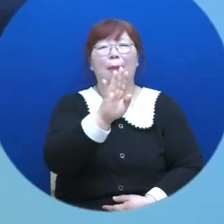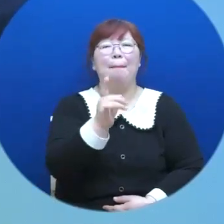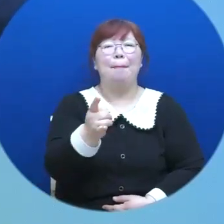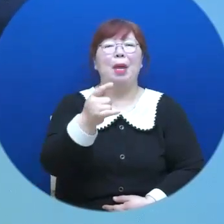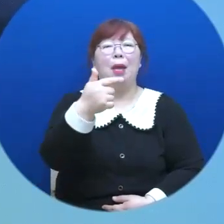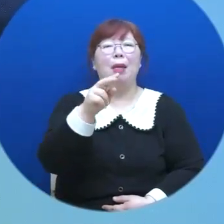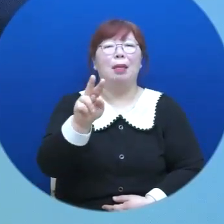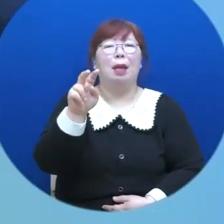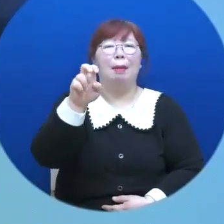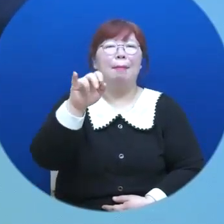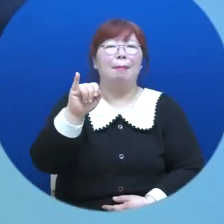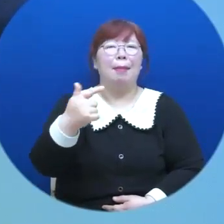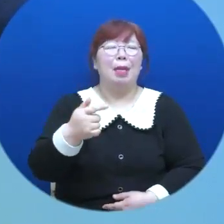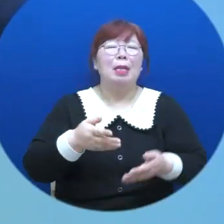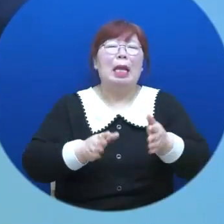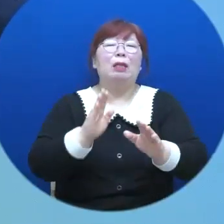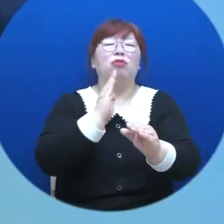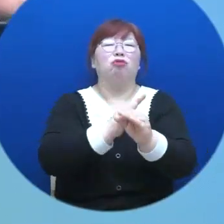세상을 떠난 거예요.